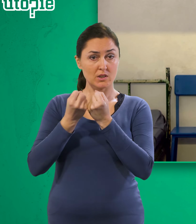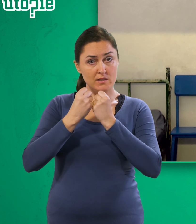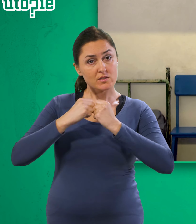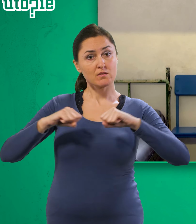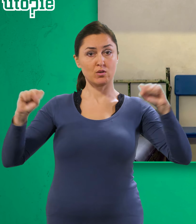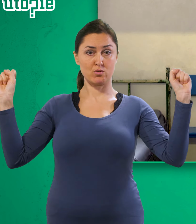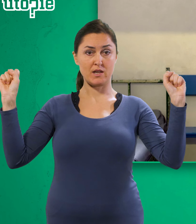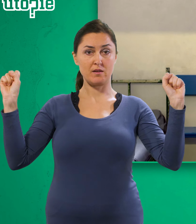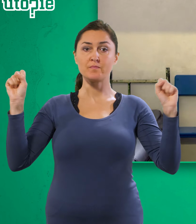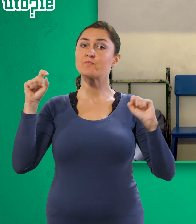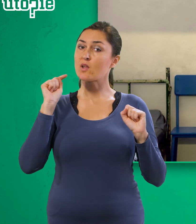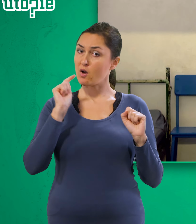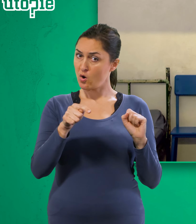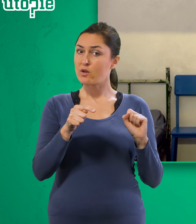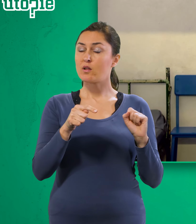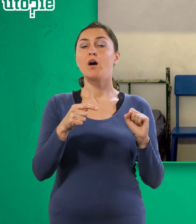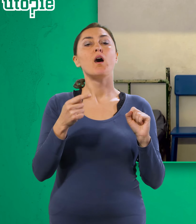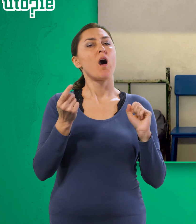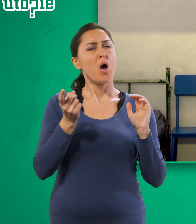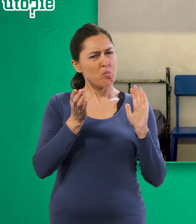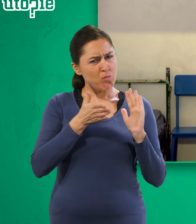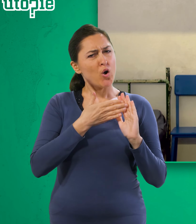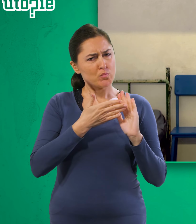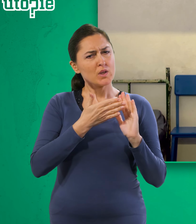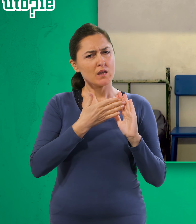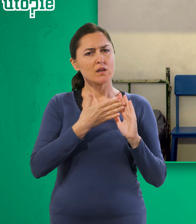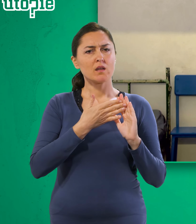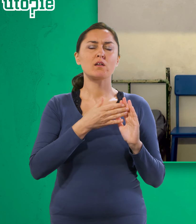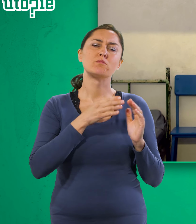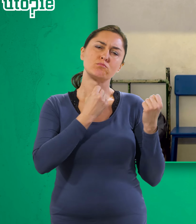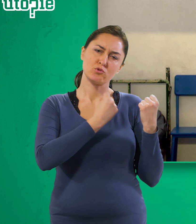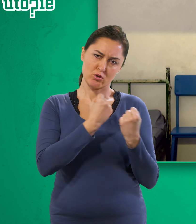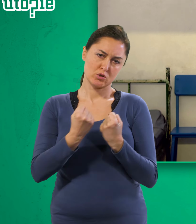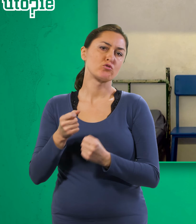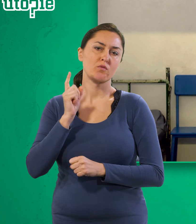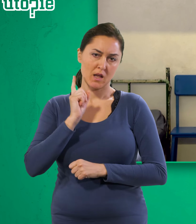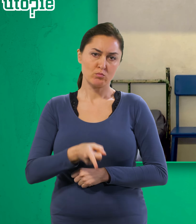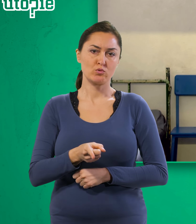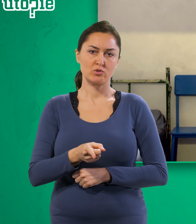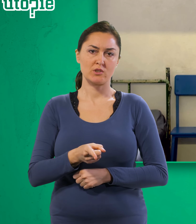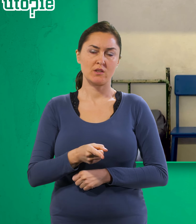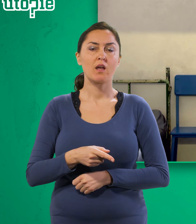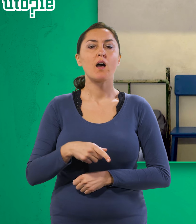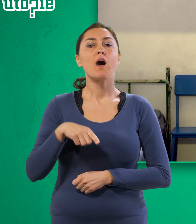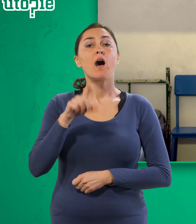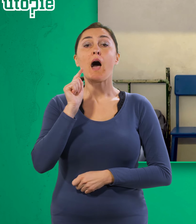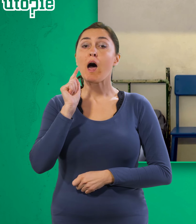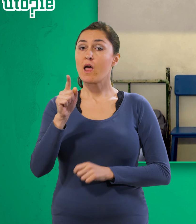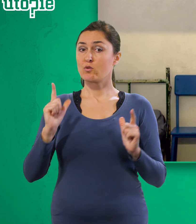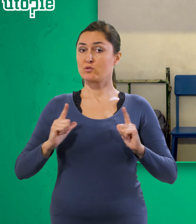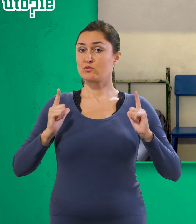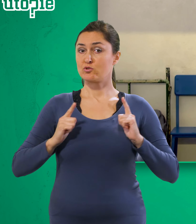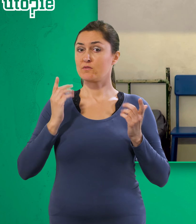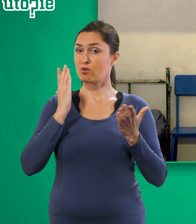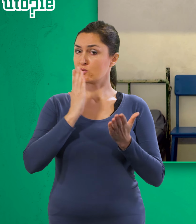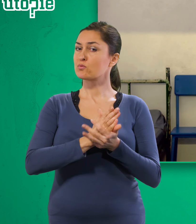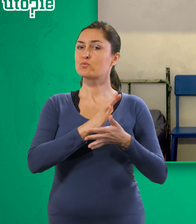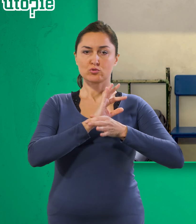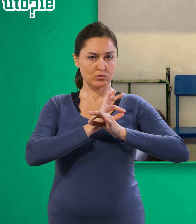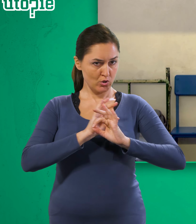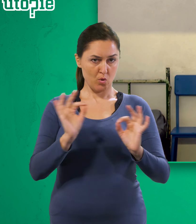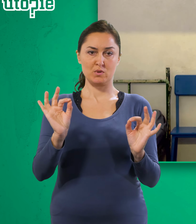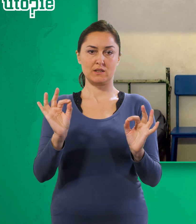propuštění, tedy podstatně dříve, než byl rozsudkem dán termín a pak ještě